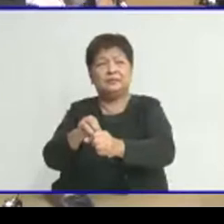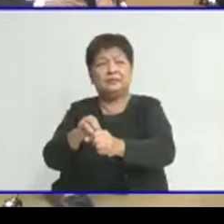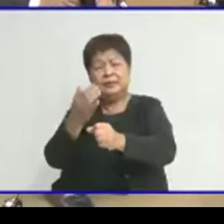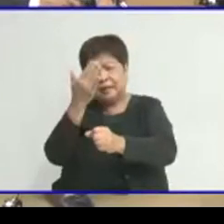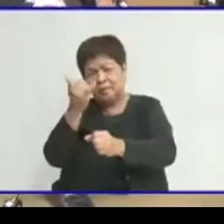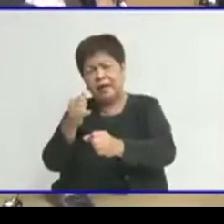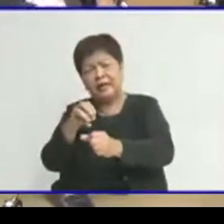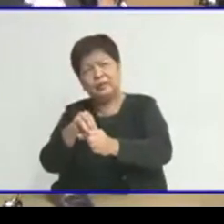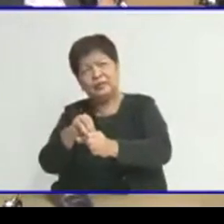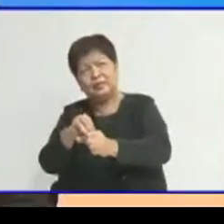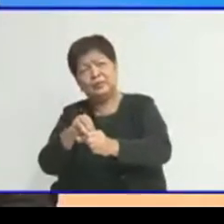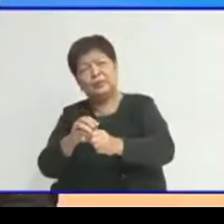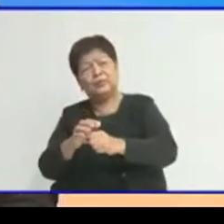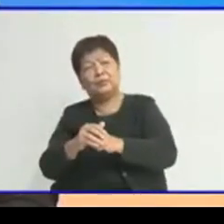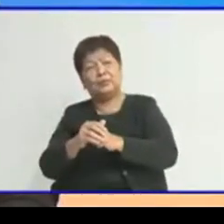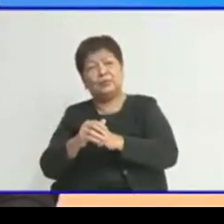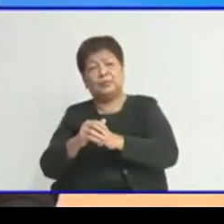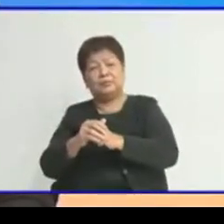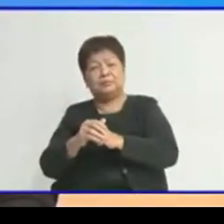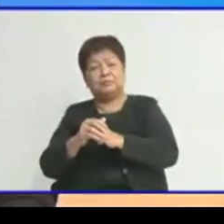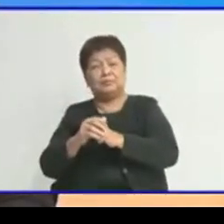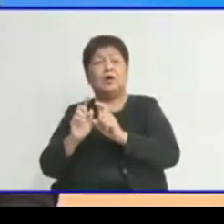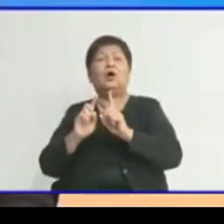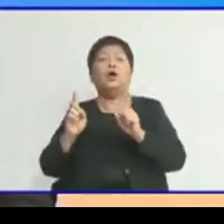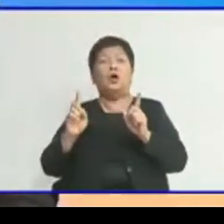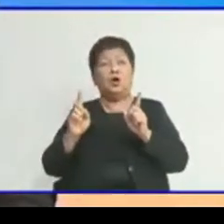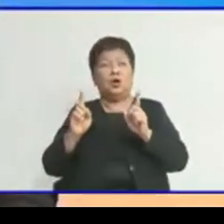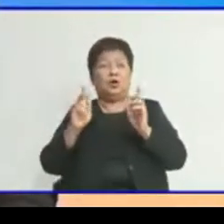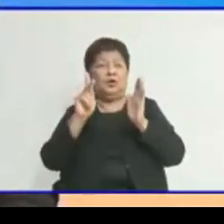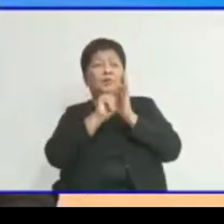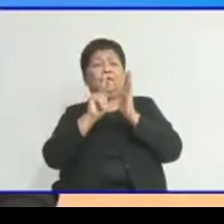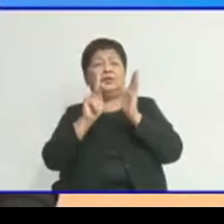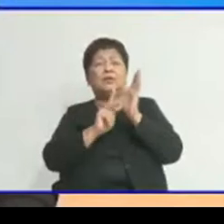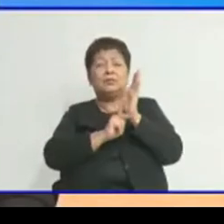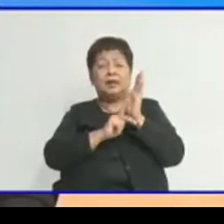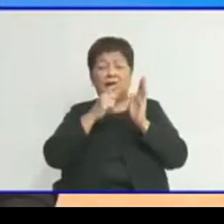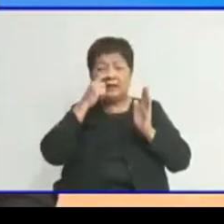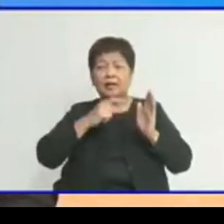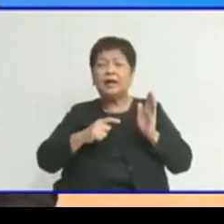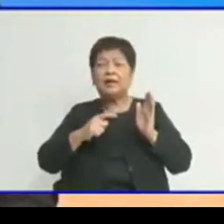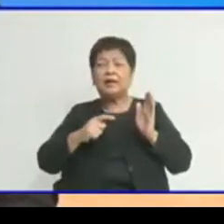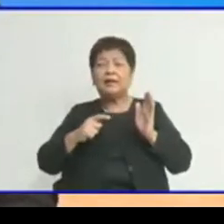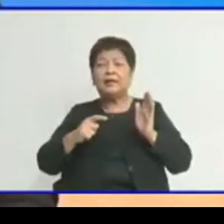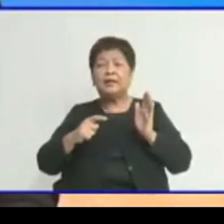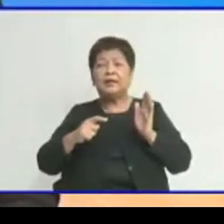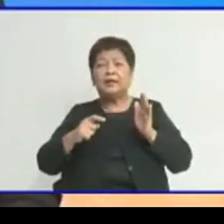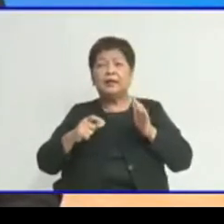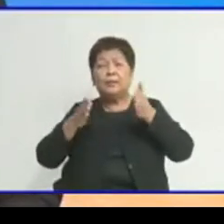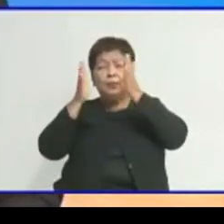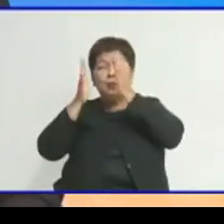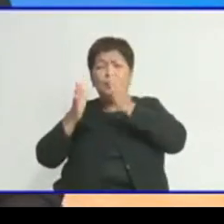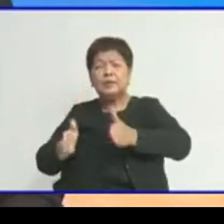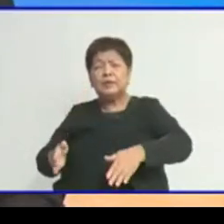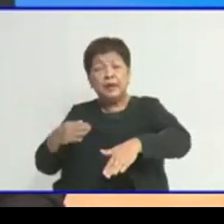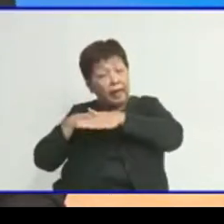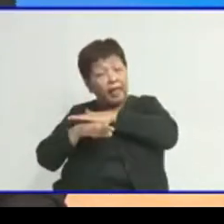have to pay in exchange of not. กฎหมายไทยคือกฎหมายเข้าเมืองคือพรบ.เข้าเมืองพันห้าร้อยยี่สิบสองกรณีนี้นะครับน่าจะเป็นการเข้าเมืองผิดก